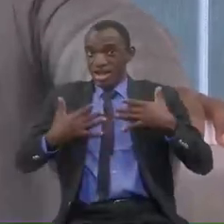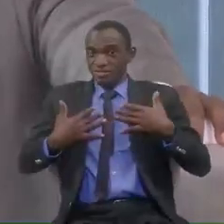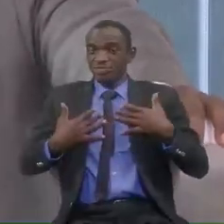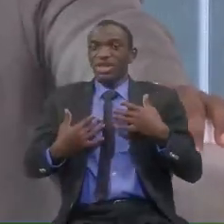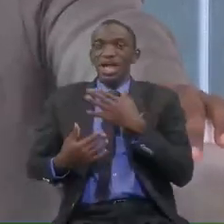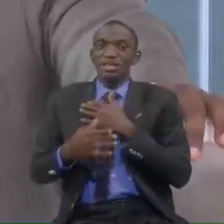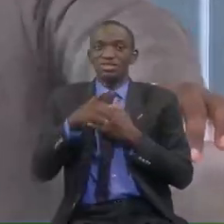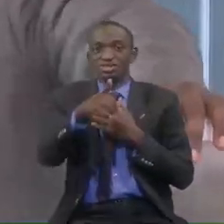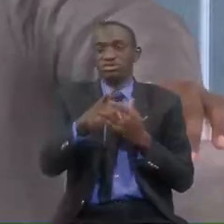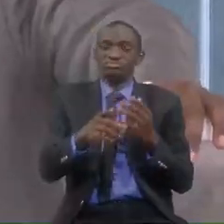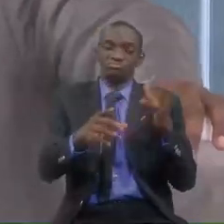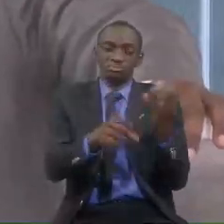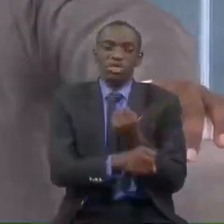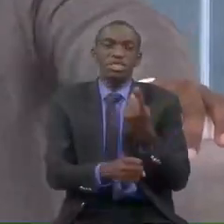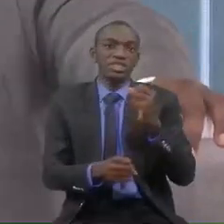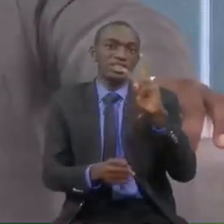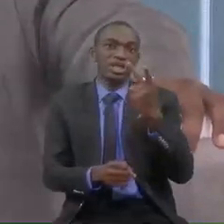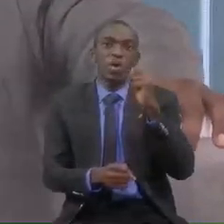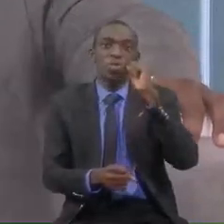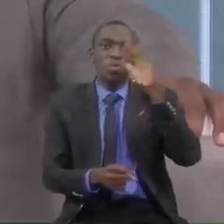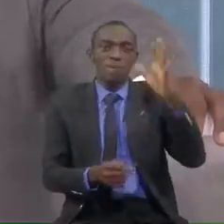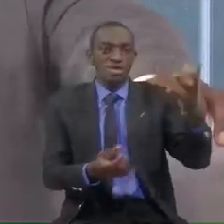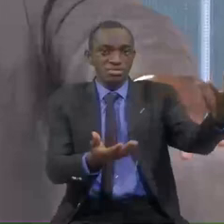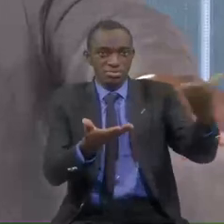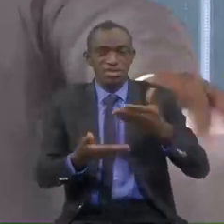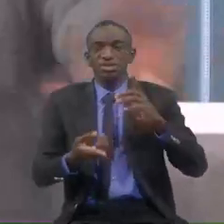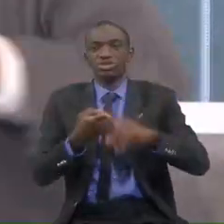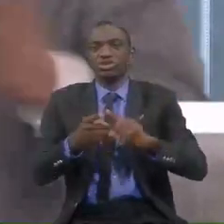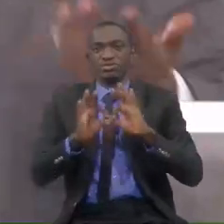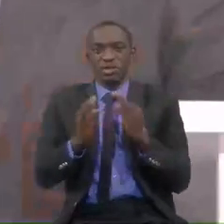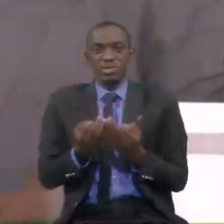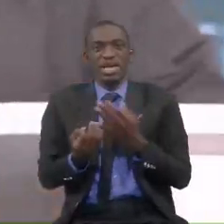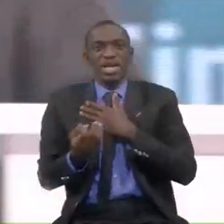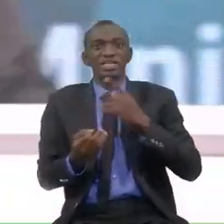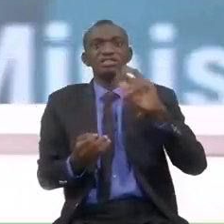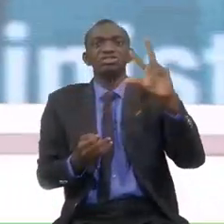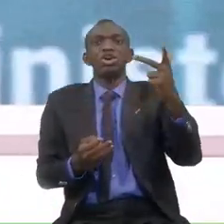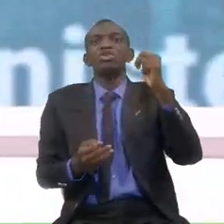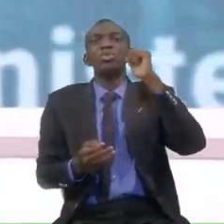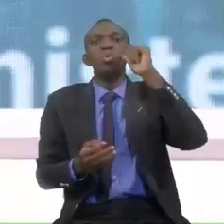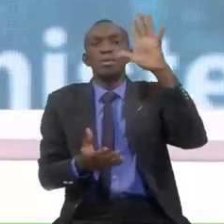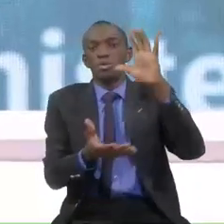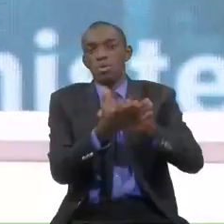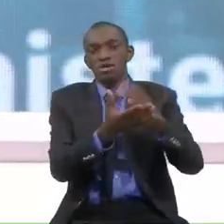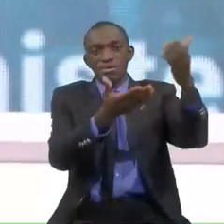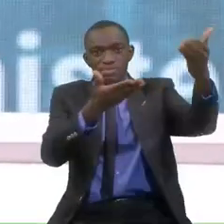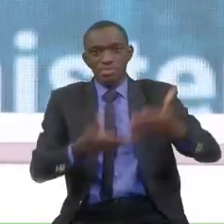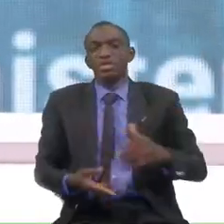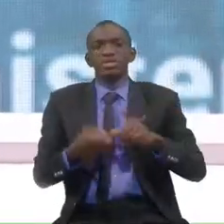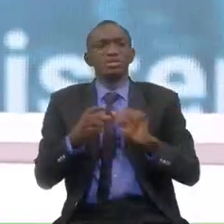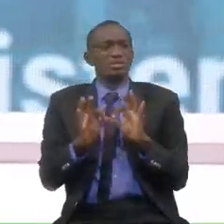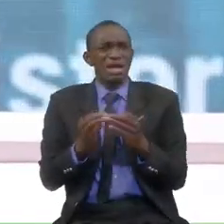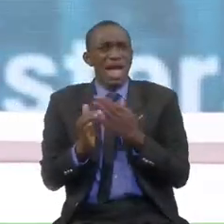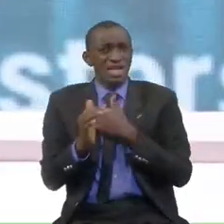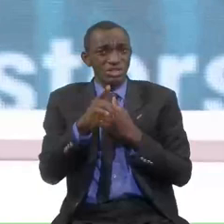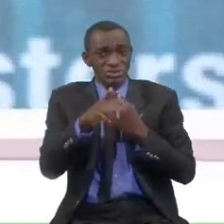deuxième femme là est là et la troisième aussi est en route. Et tu prêches et tu